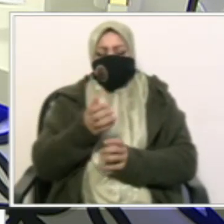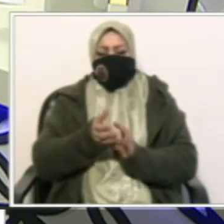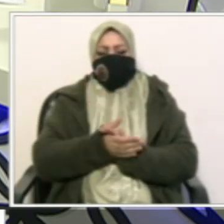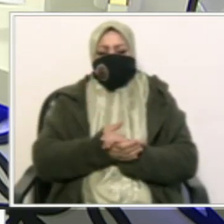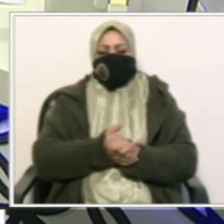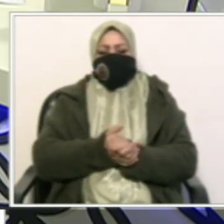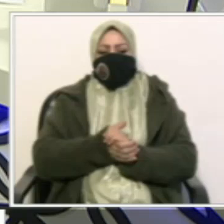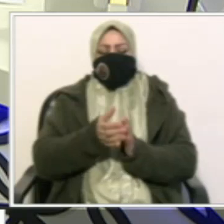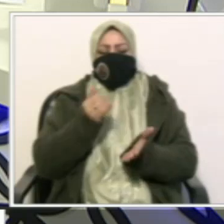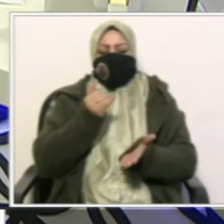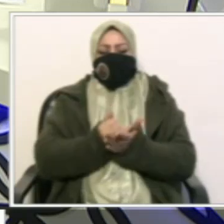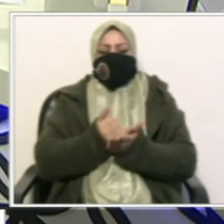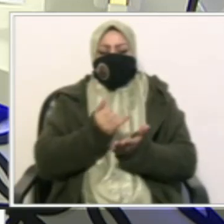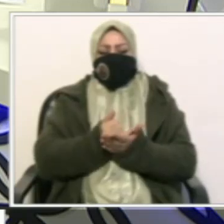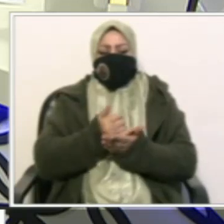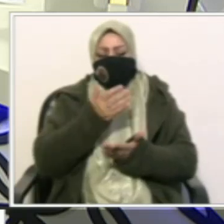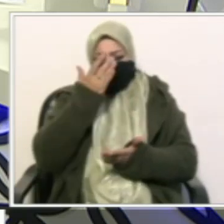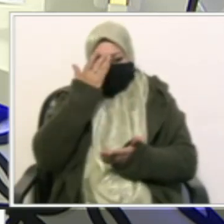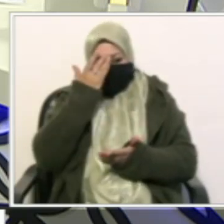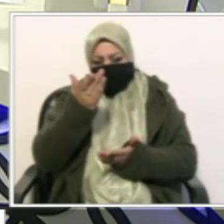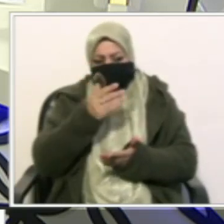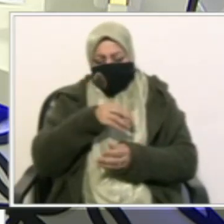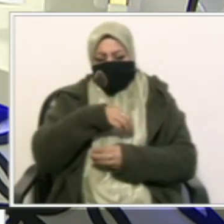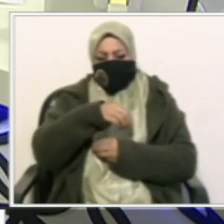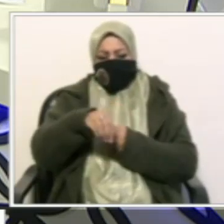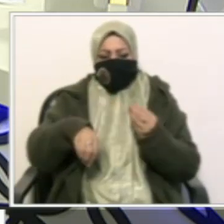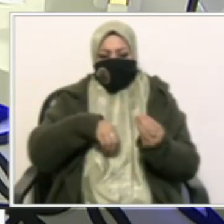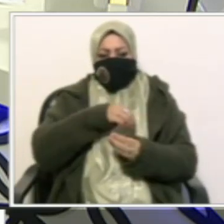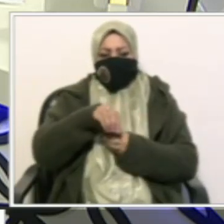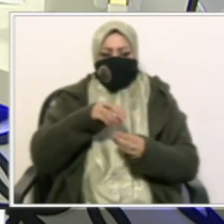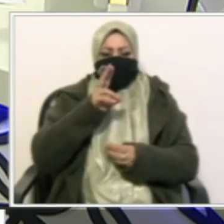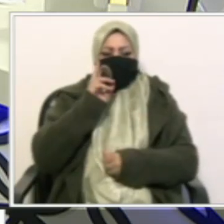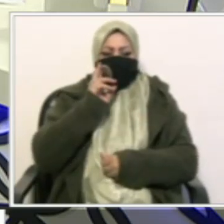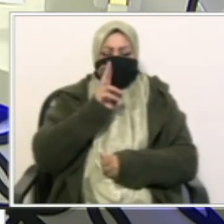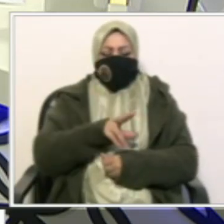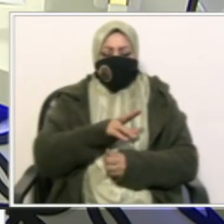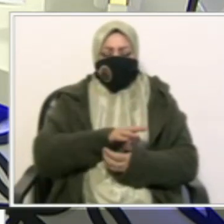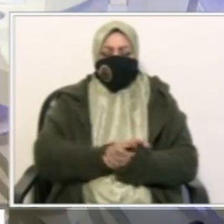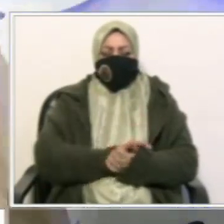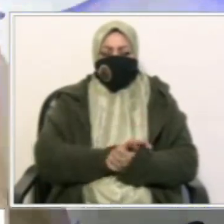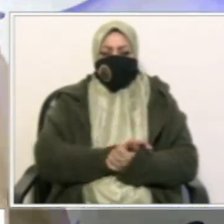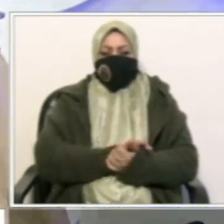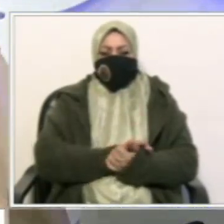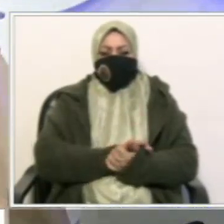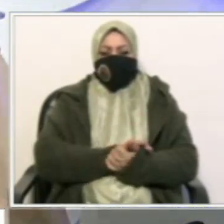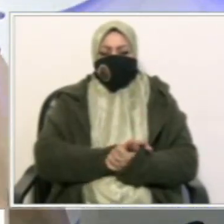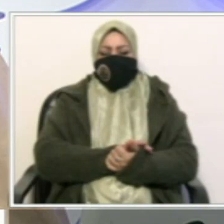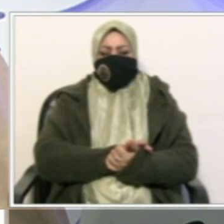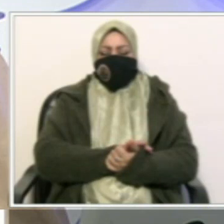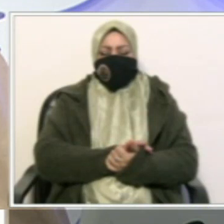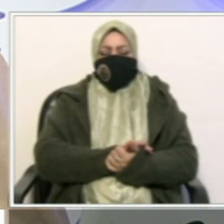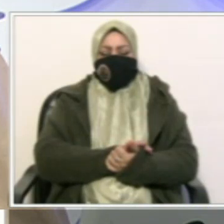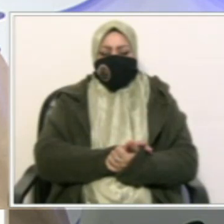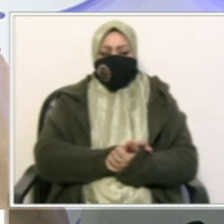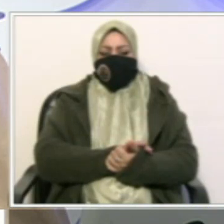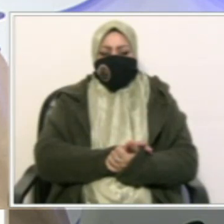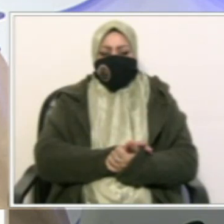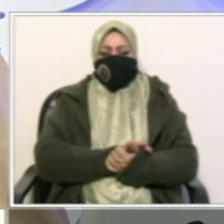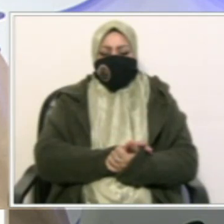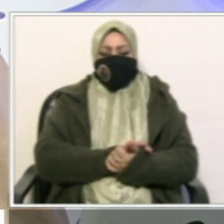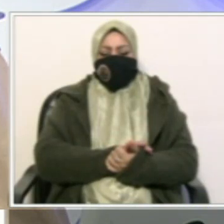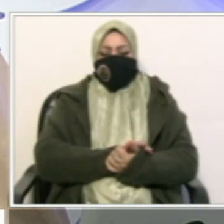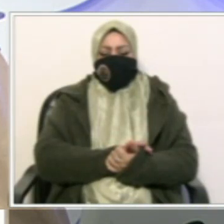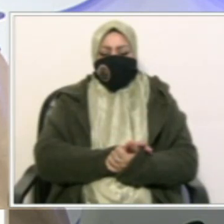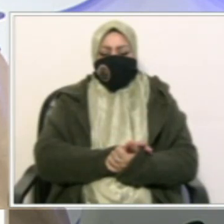مساعدة الأطفال والنساء وأحياء النفس الله كمن من أحيا نفسه كمن أحياها جميعا فمات لا يبس ما